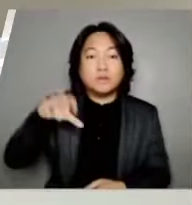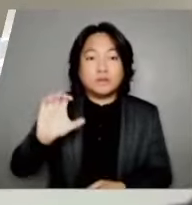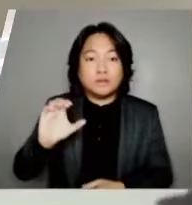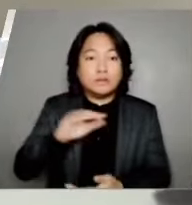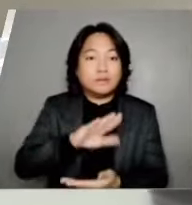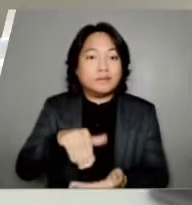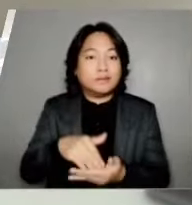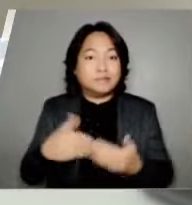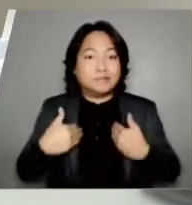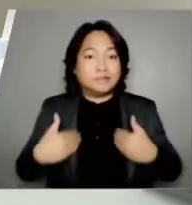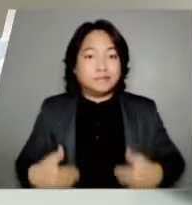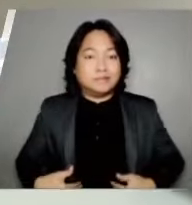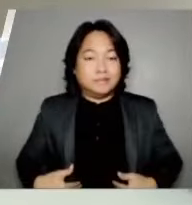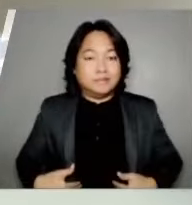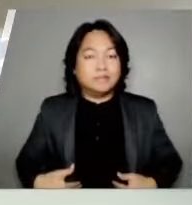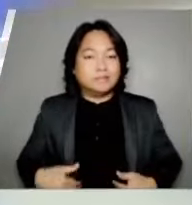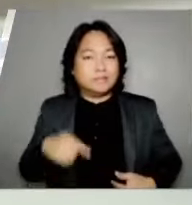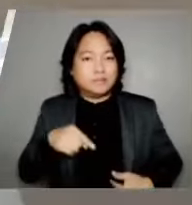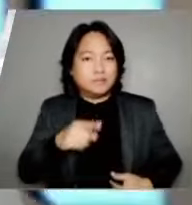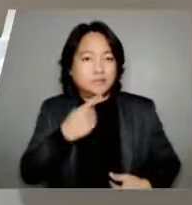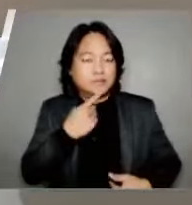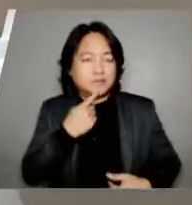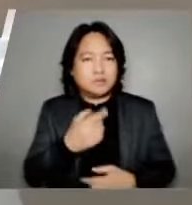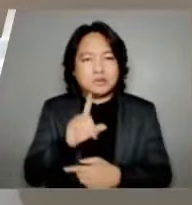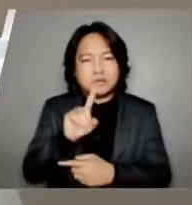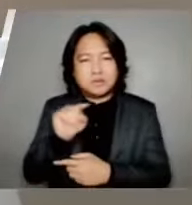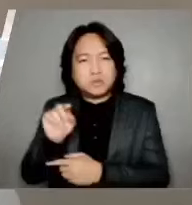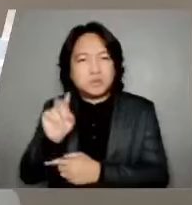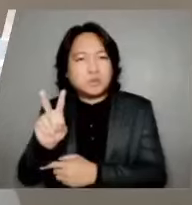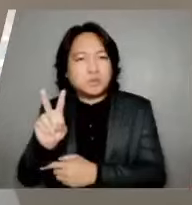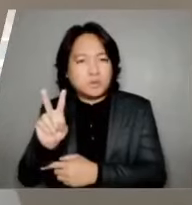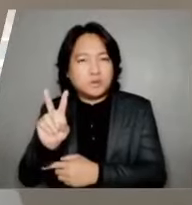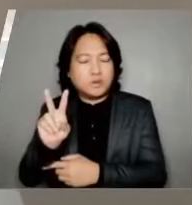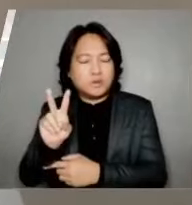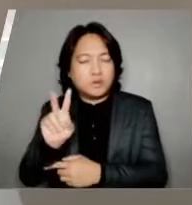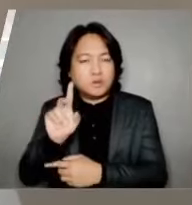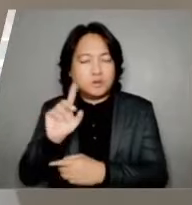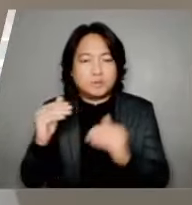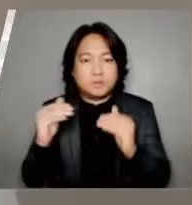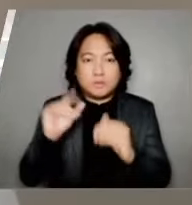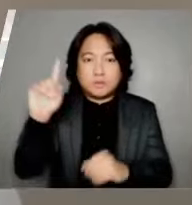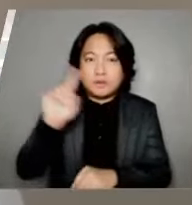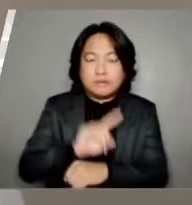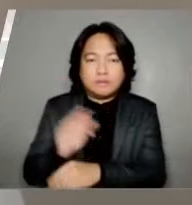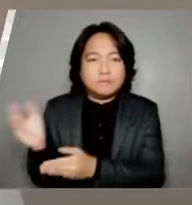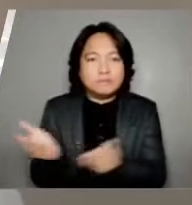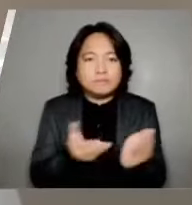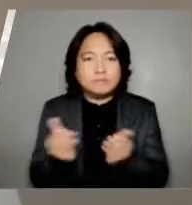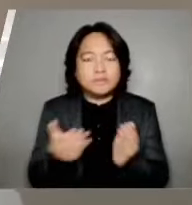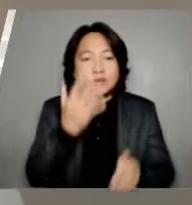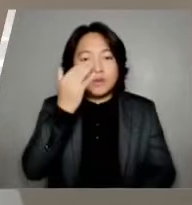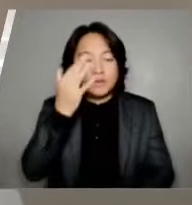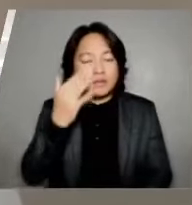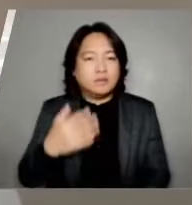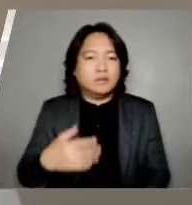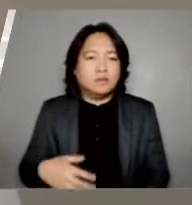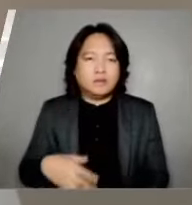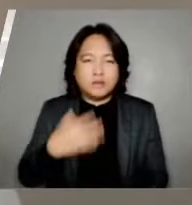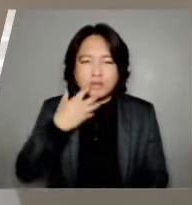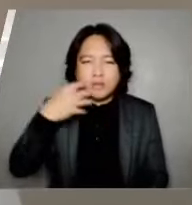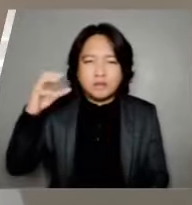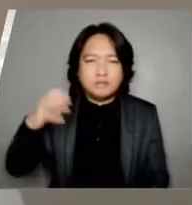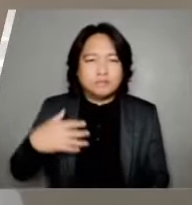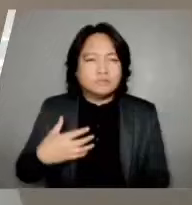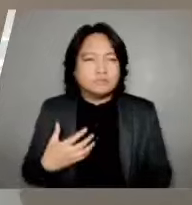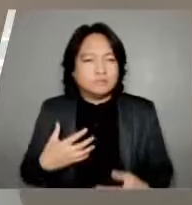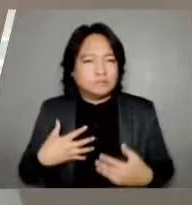araw ang isinusugod dahil sa heat exhaustion. Ang heat exhaustion kasi is relatively yung mga symptoms po na nagpepresenta